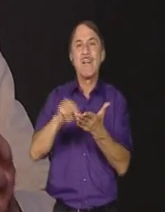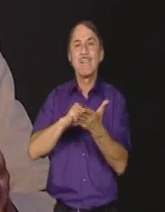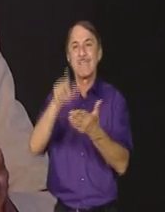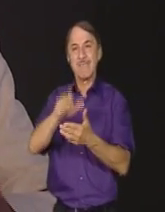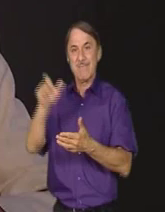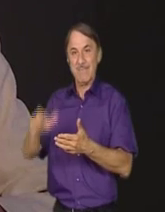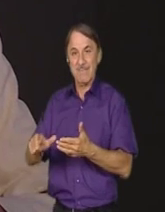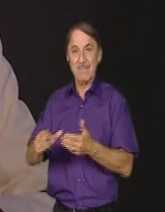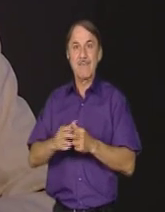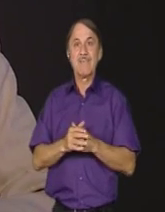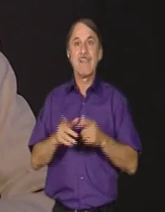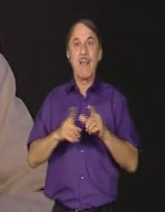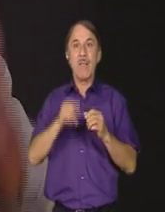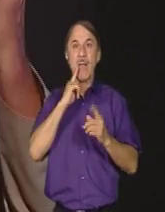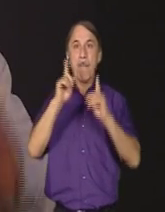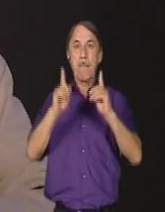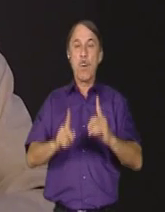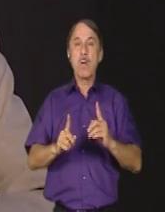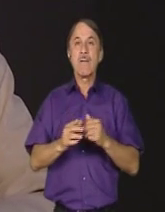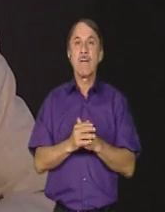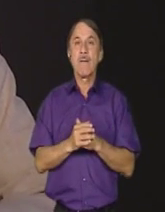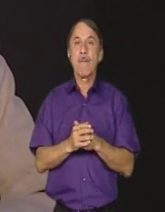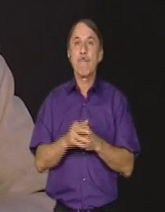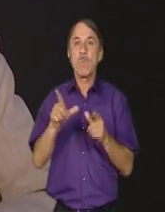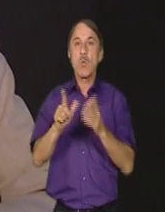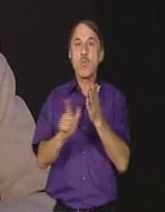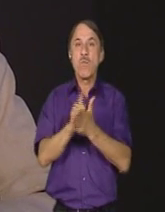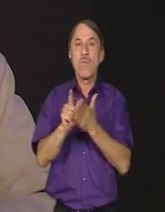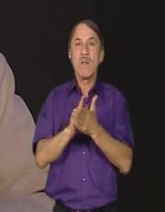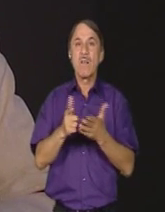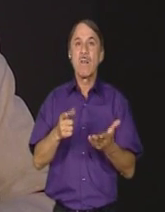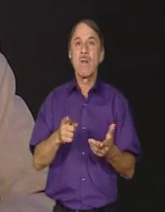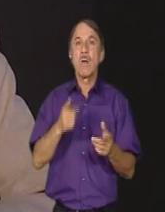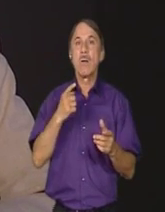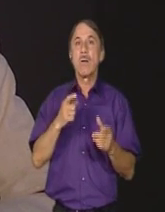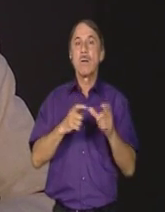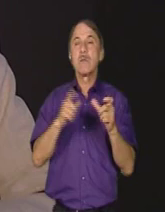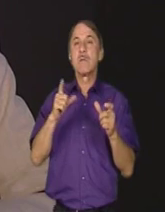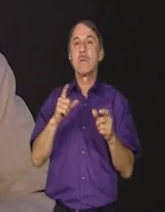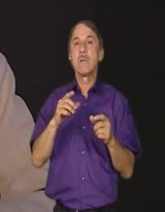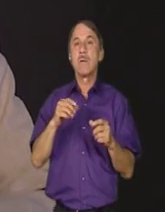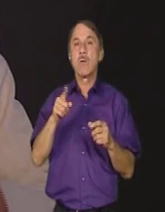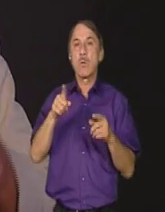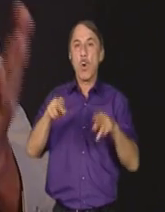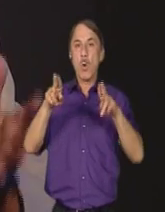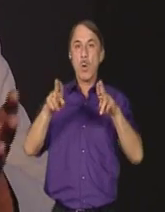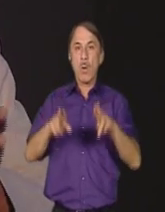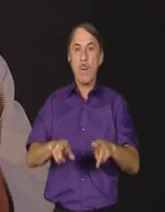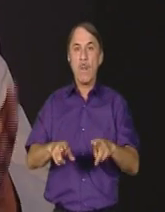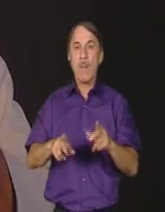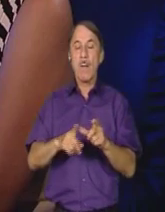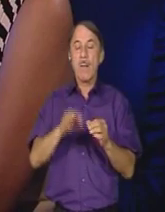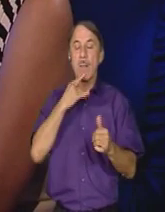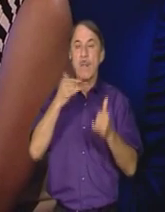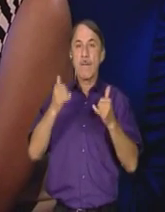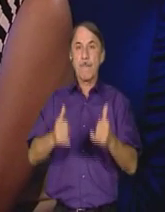nezapamćeno težak uslov koji je postavljen u vreme socijalizma takozvanog, koji zapravo imao